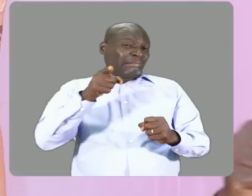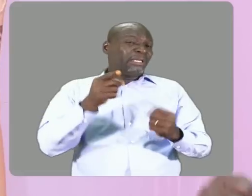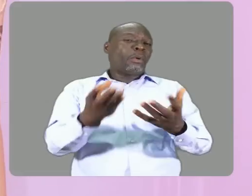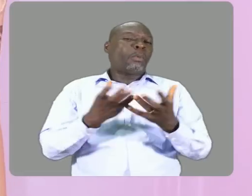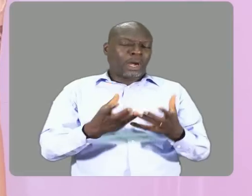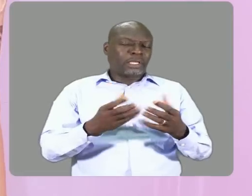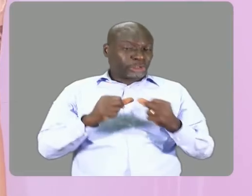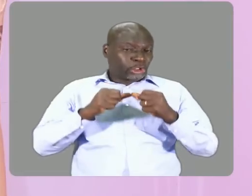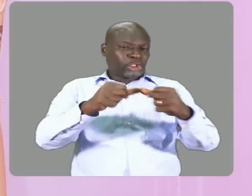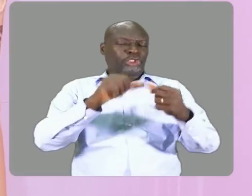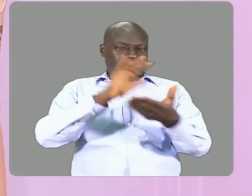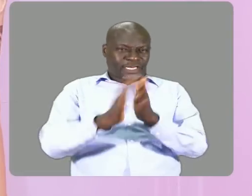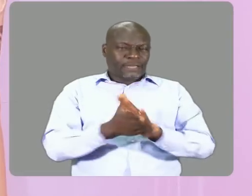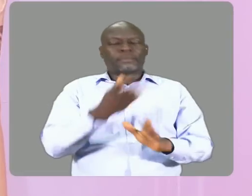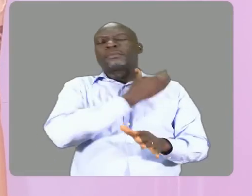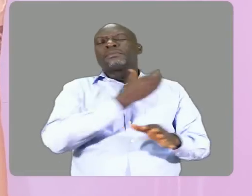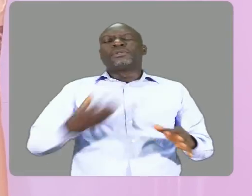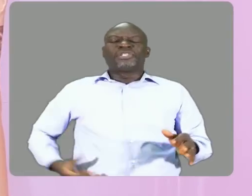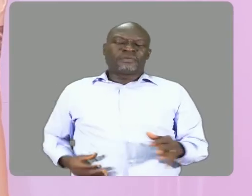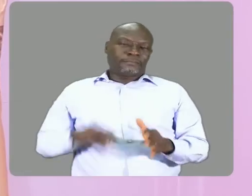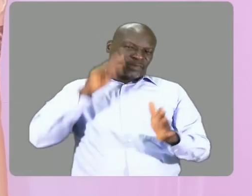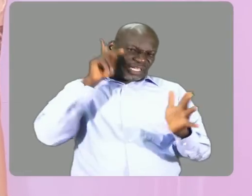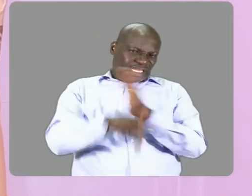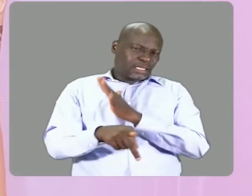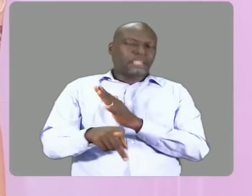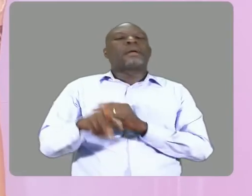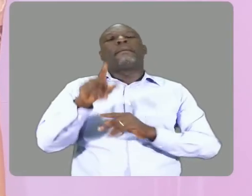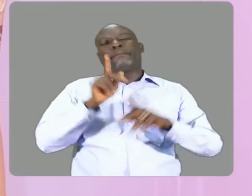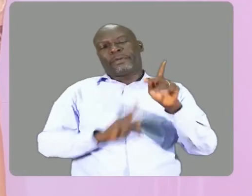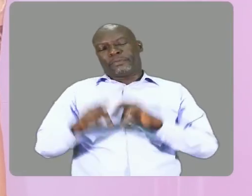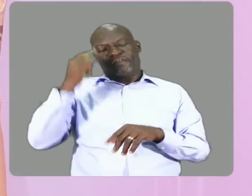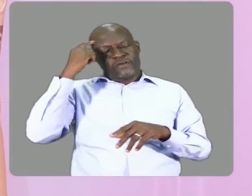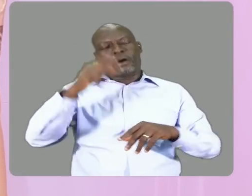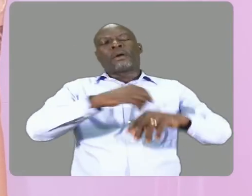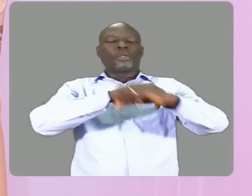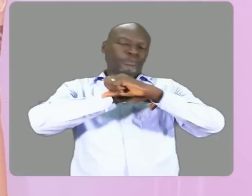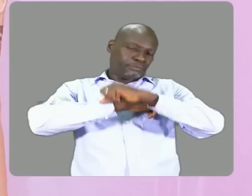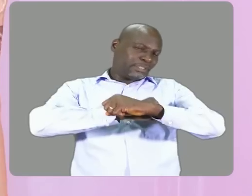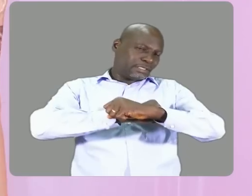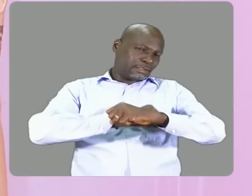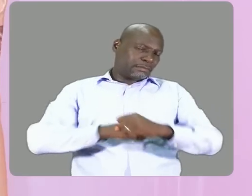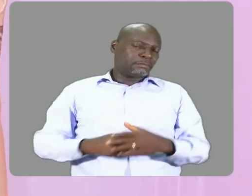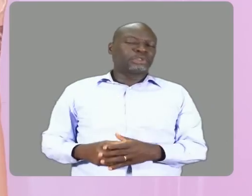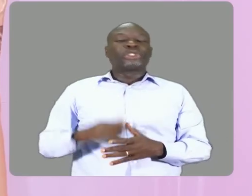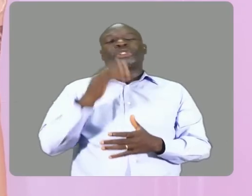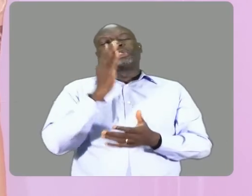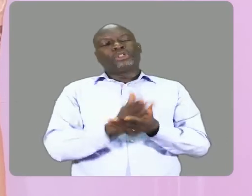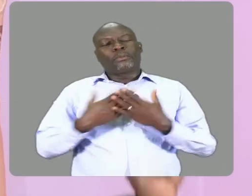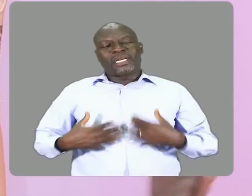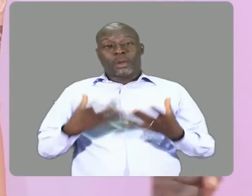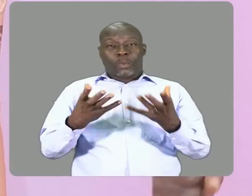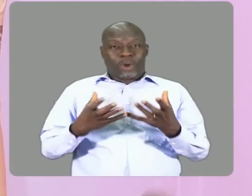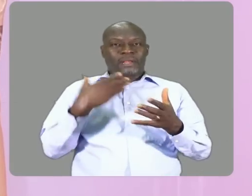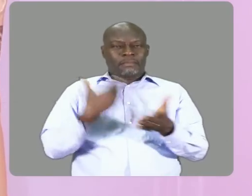obe kwa suwedi ni hini ntino. Na echase, okope nipa, na okuno. Obi pesika,